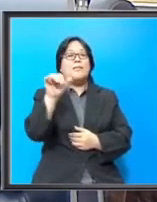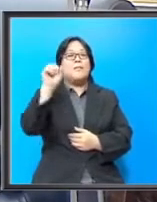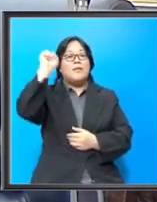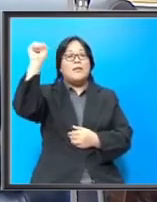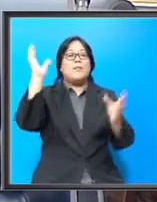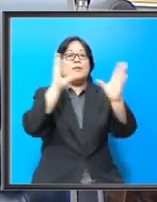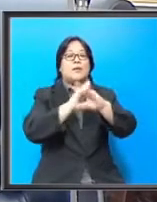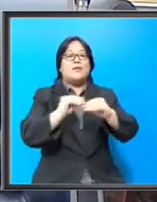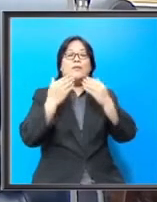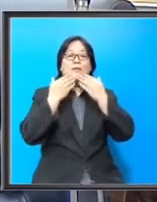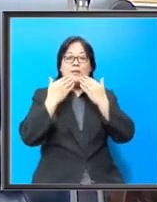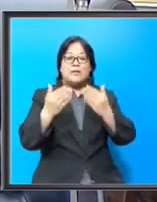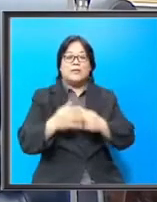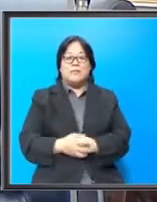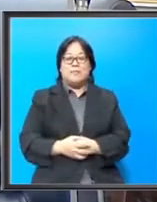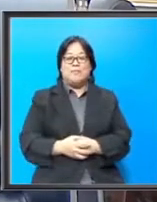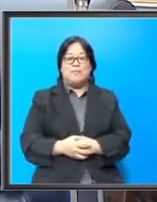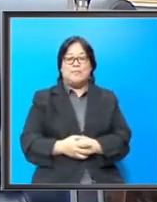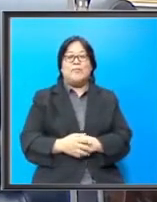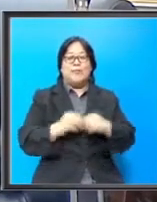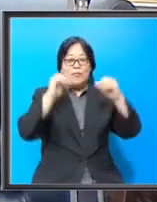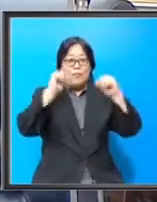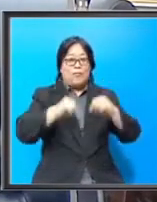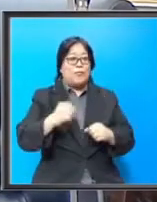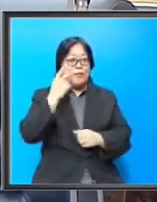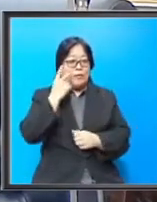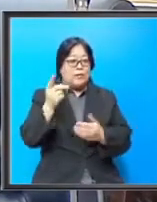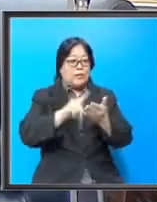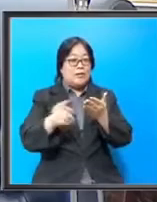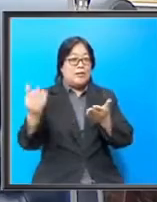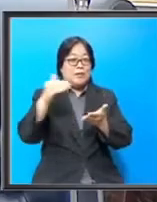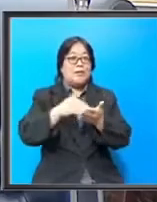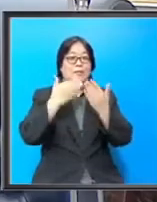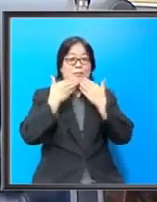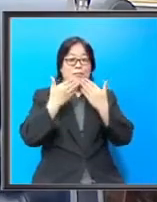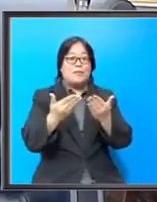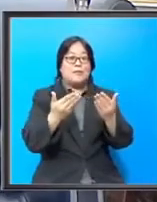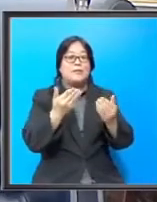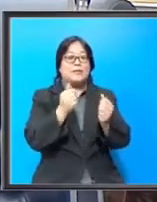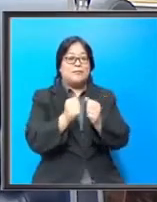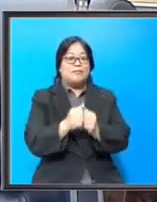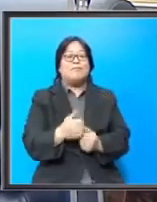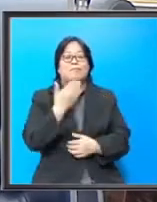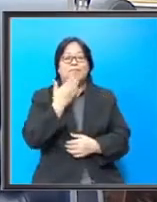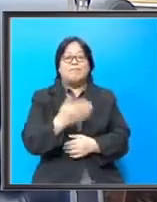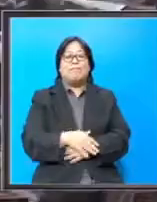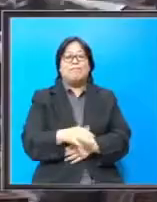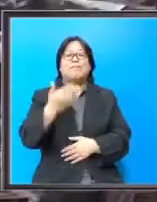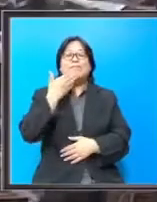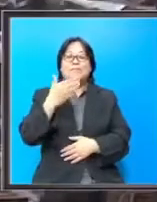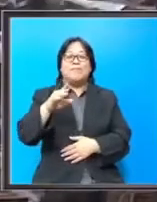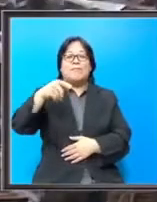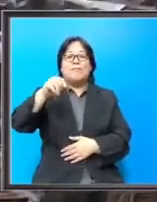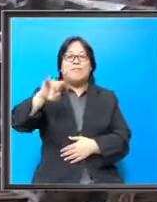dengan Sabah dan Serawak yoshikazu terbayar dilihat dengan baik dan kartu sekian terima kasih kasih Hormat Pasir